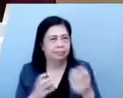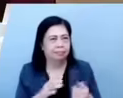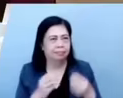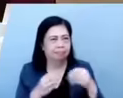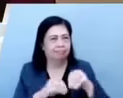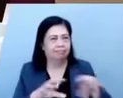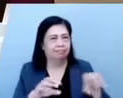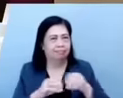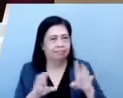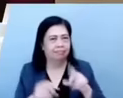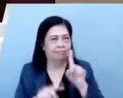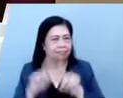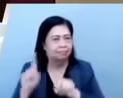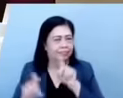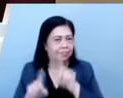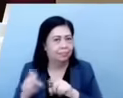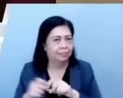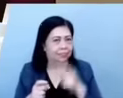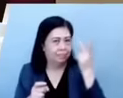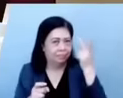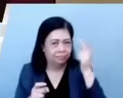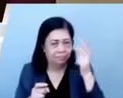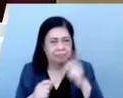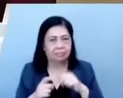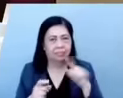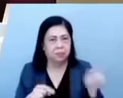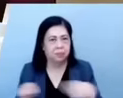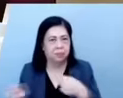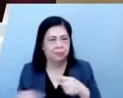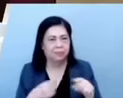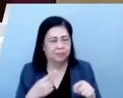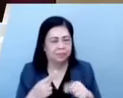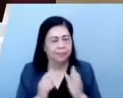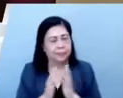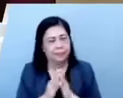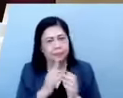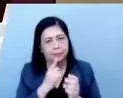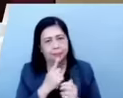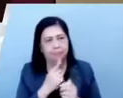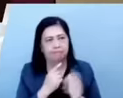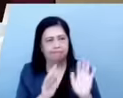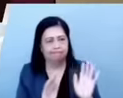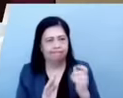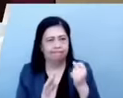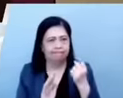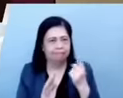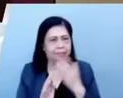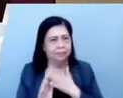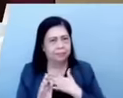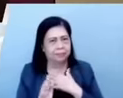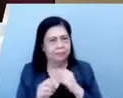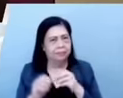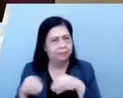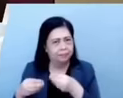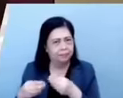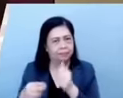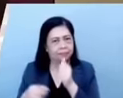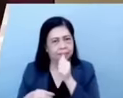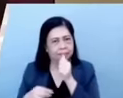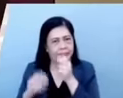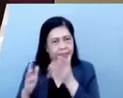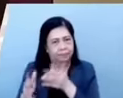mga katanungan, spekulasyon at insulto. Humihingi ng pangunawa ang dalawa at bigyan sila ng privacy.